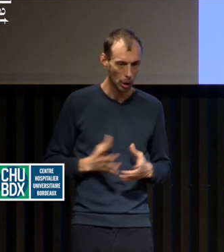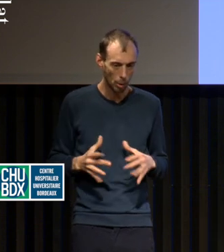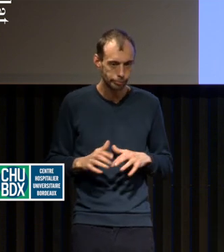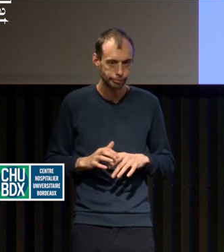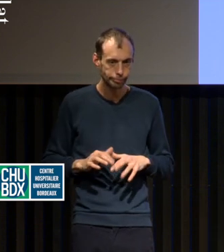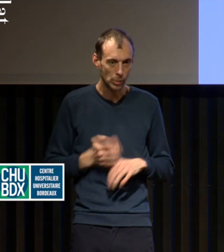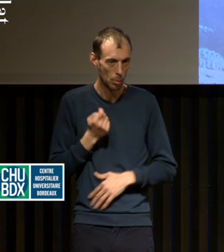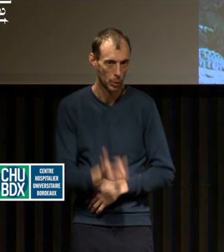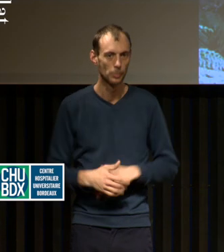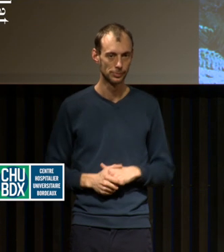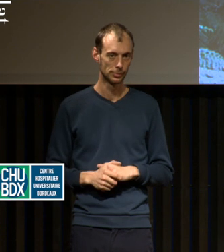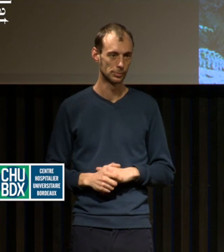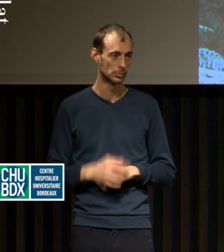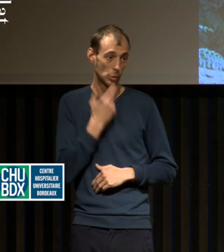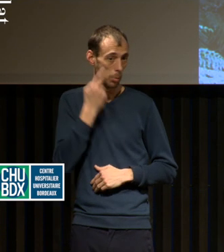d'un être humain.